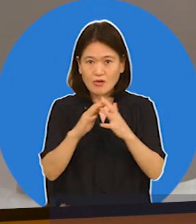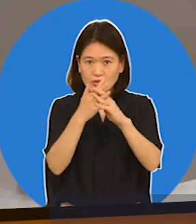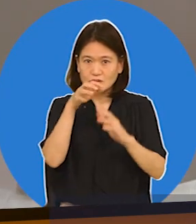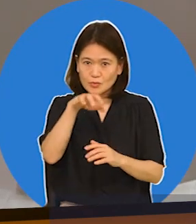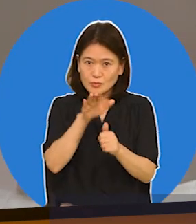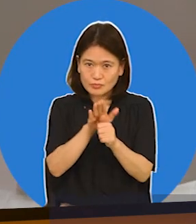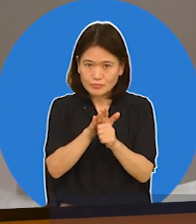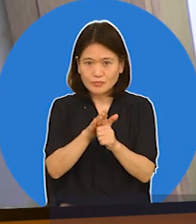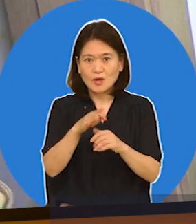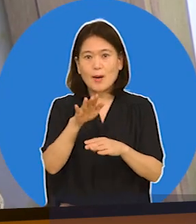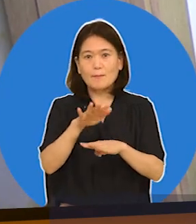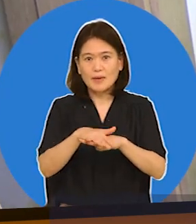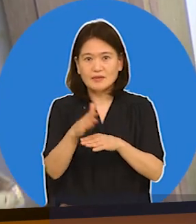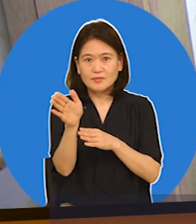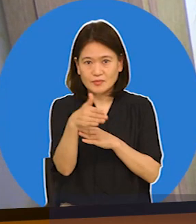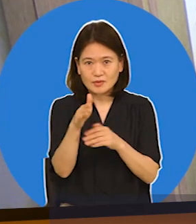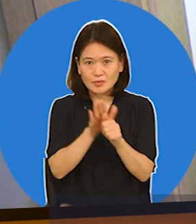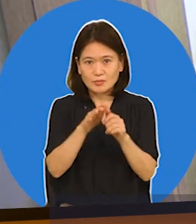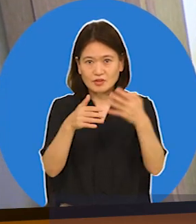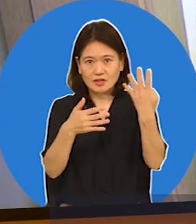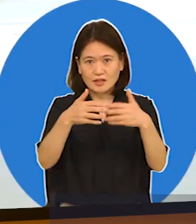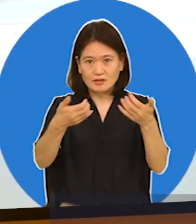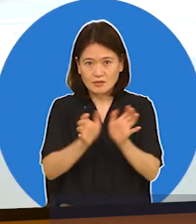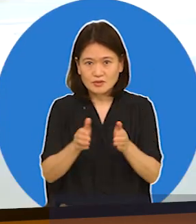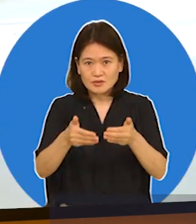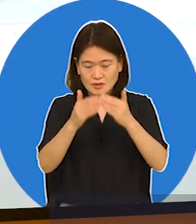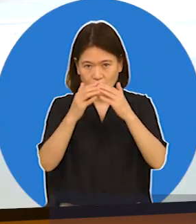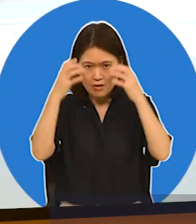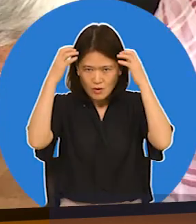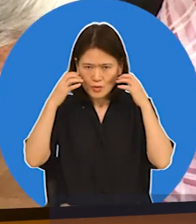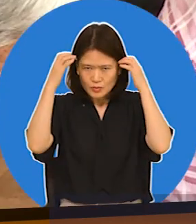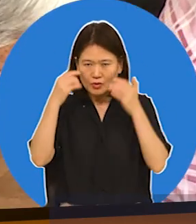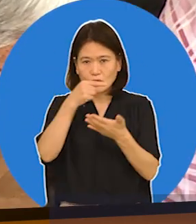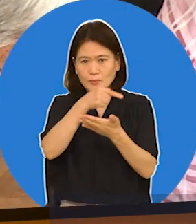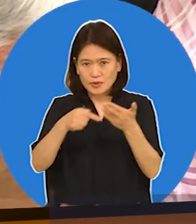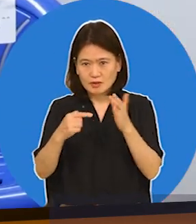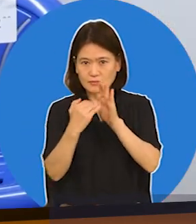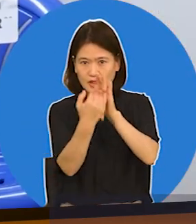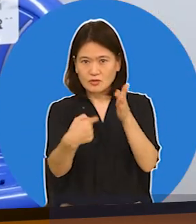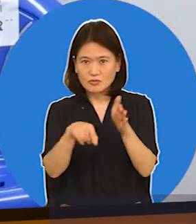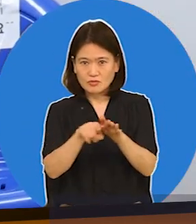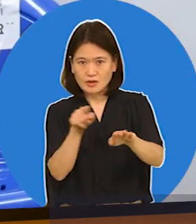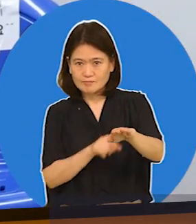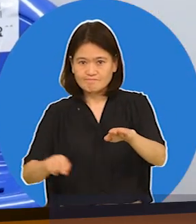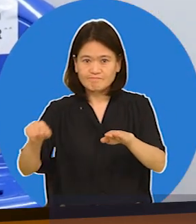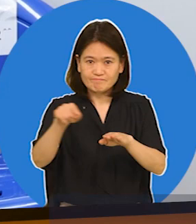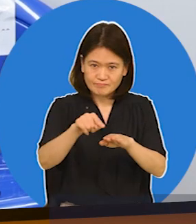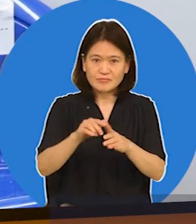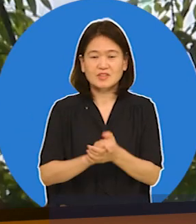농업인 지원 반 4개 반으로 tf 팀을 구성하고 부사 * 폭염 대응 체계를 구축해 선제적 대응이